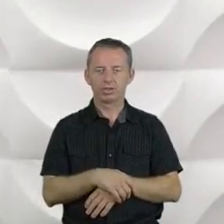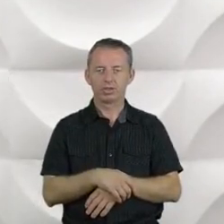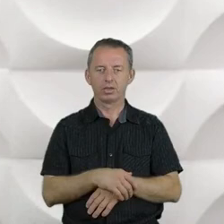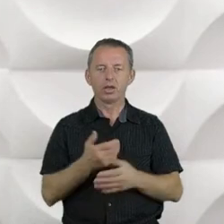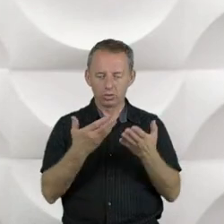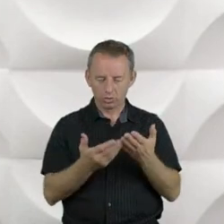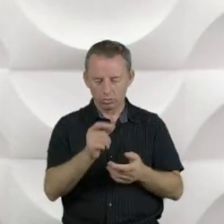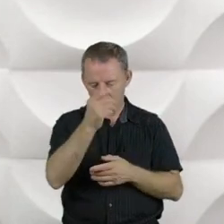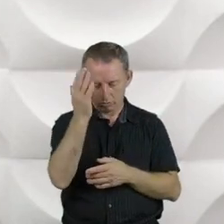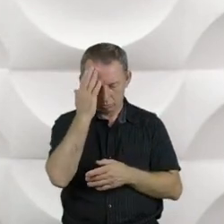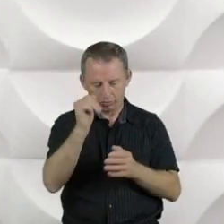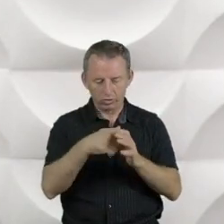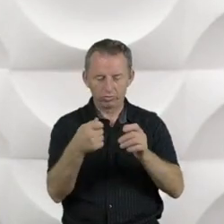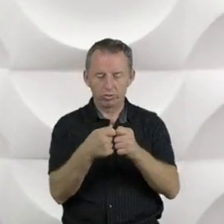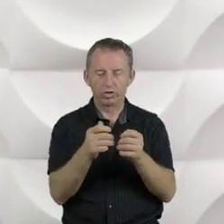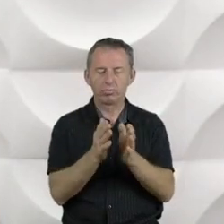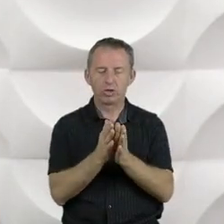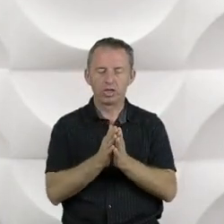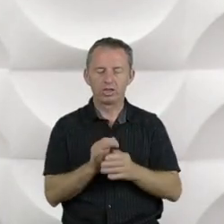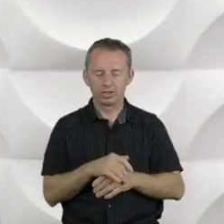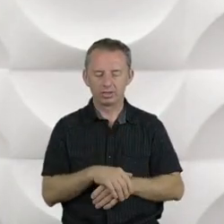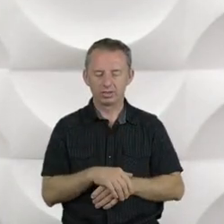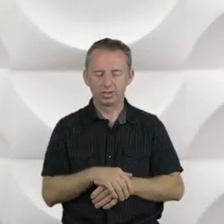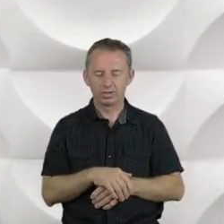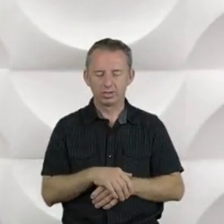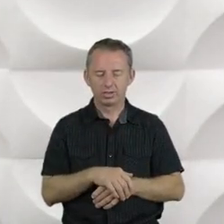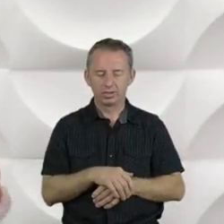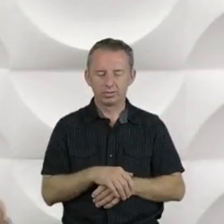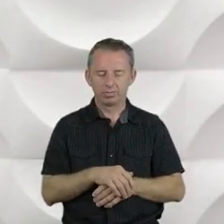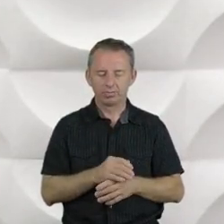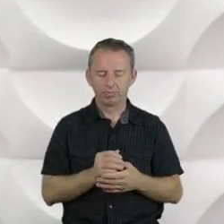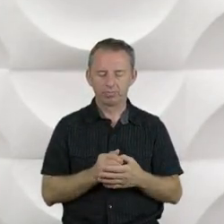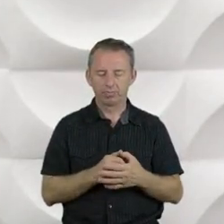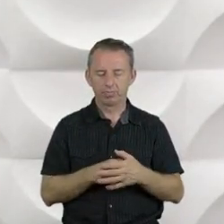skłońmy głowy do krótkiej modlitwy.